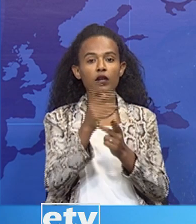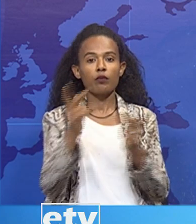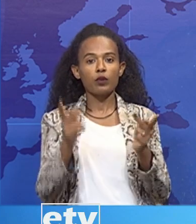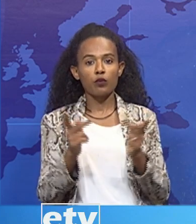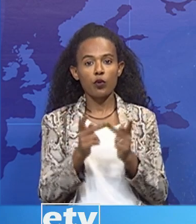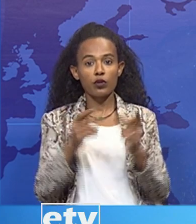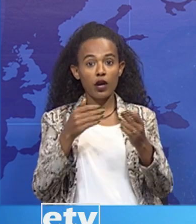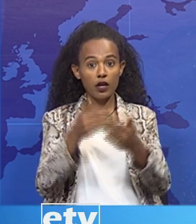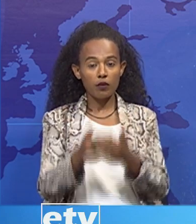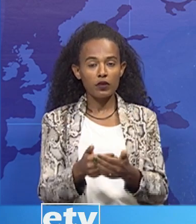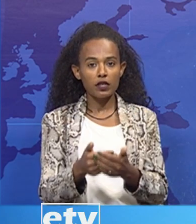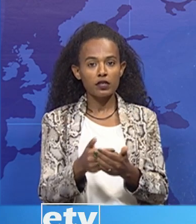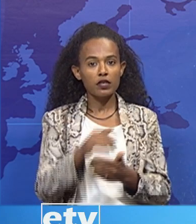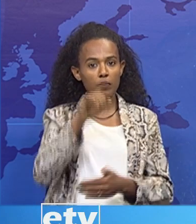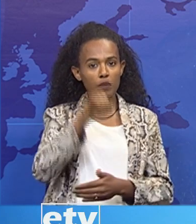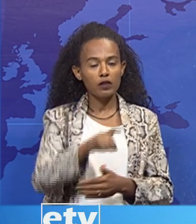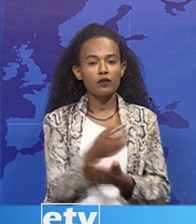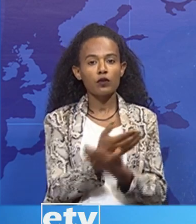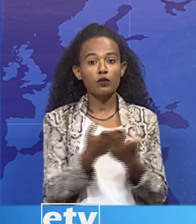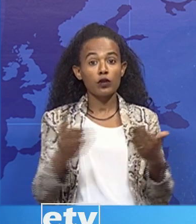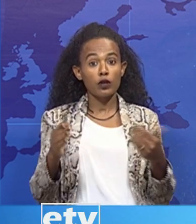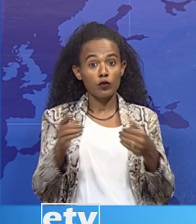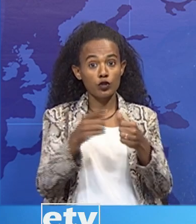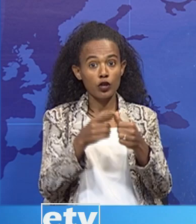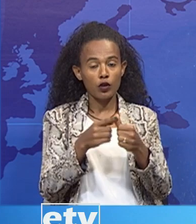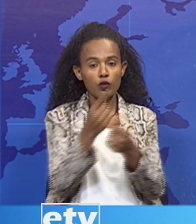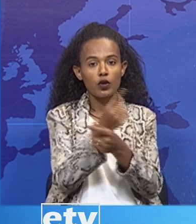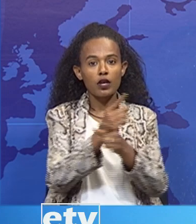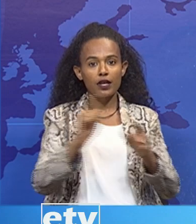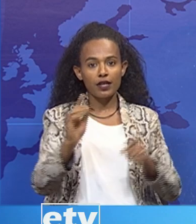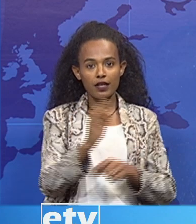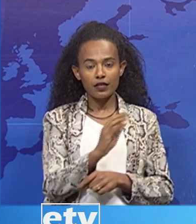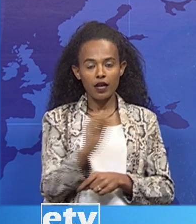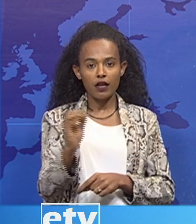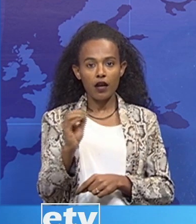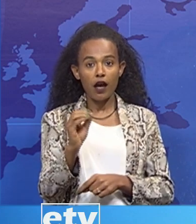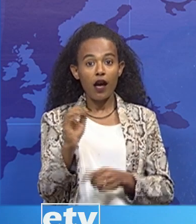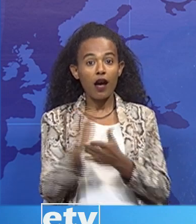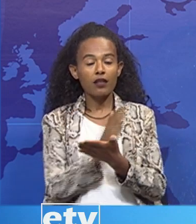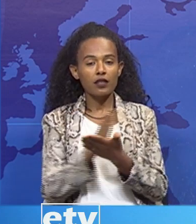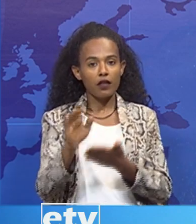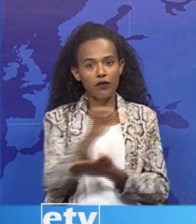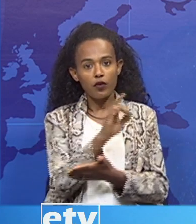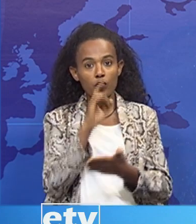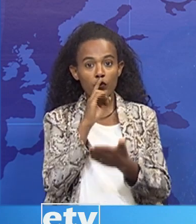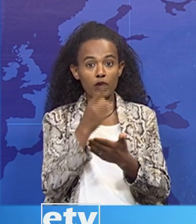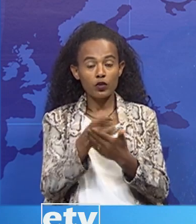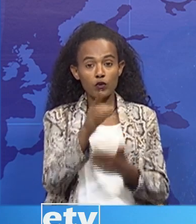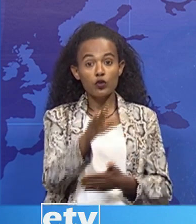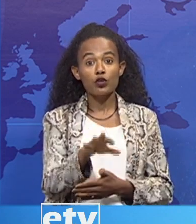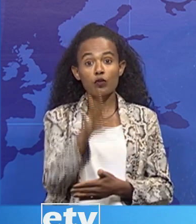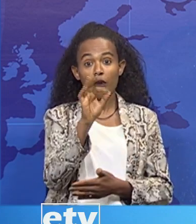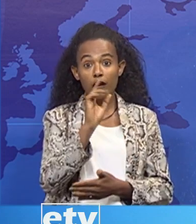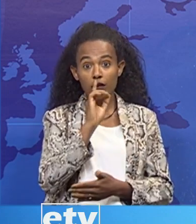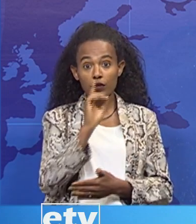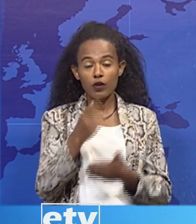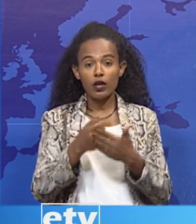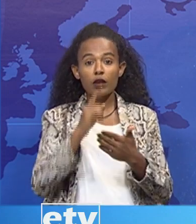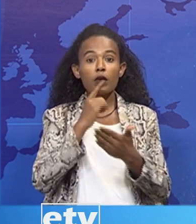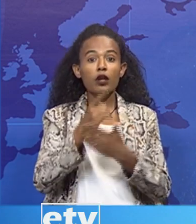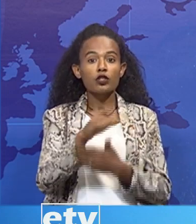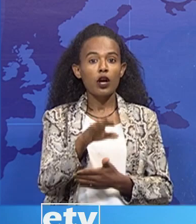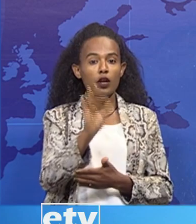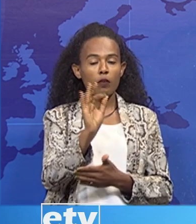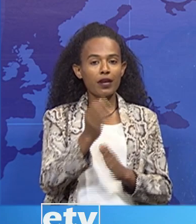ለመድረስ ከሚያስፈልጉን ነገሮች አንዱ ነጻና አሳታፊ የሆኑ መረጃዎችን ማግኘት ነው። ይሄን መረጃ ለማግኘት